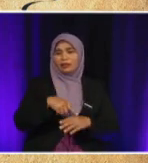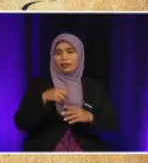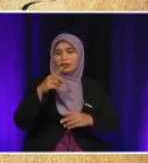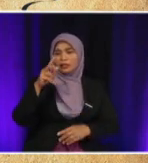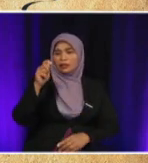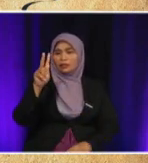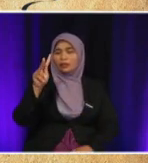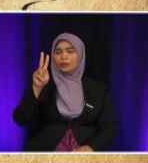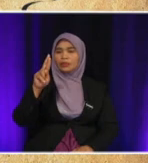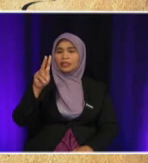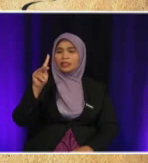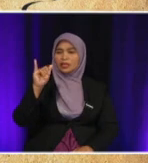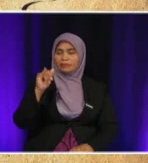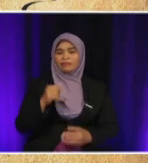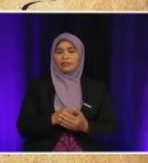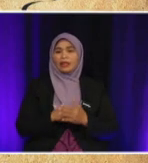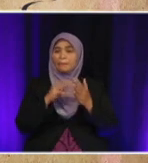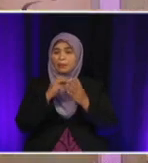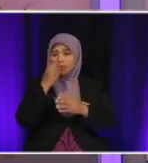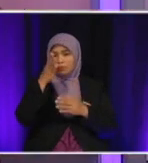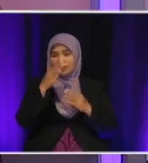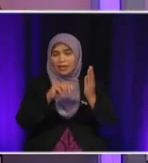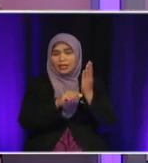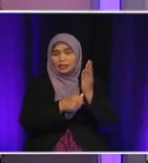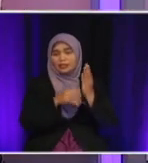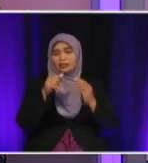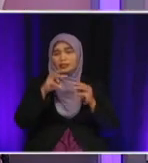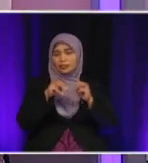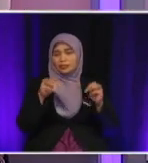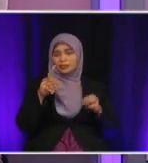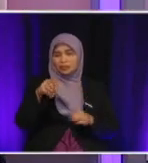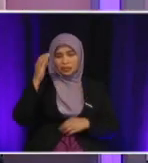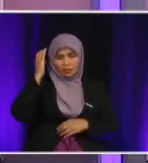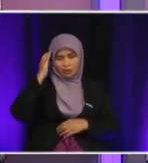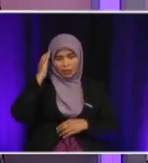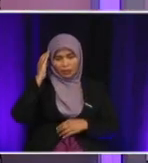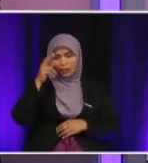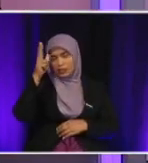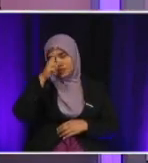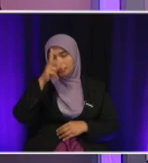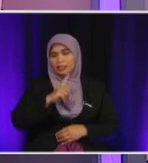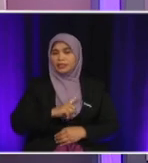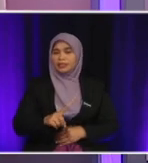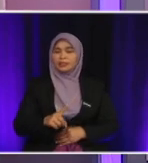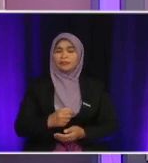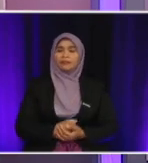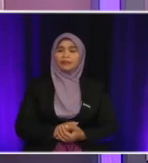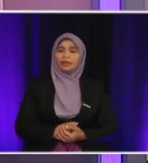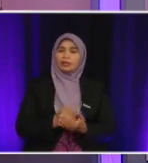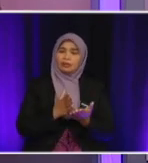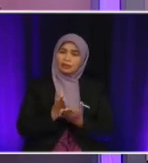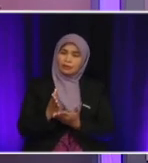yang perlu murid-murid ketahui Untuk memahami keadaan ataupun pemerintahan kerajaan Islam seterusnya